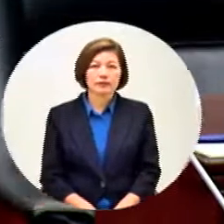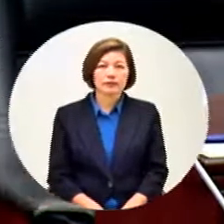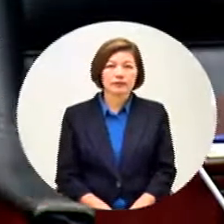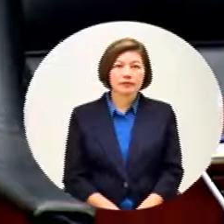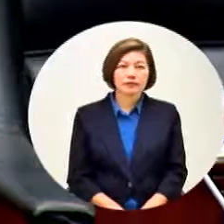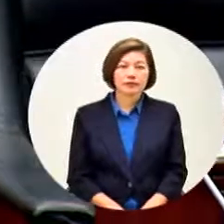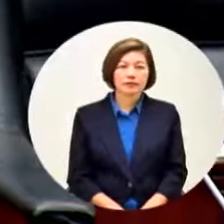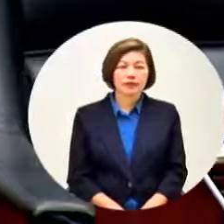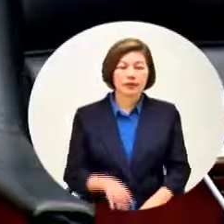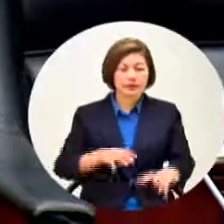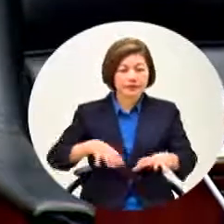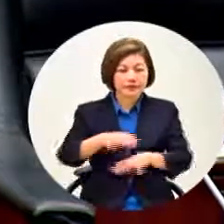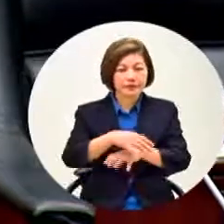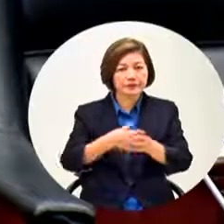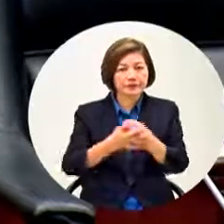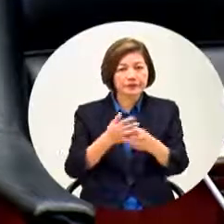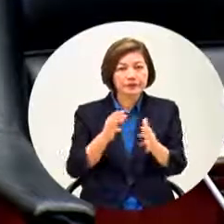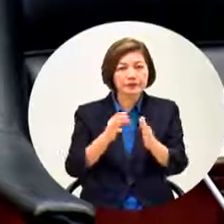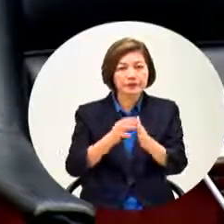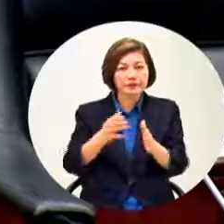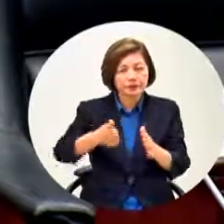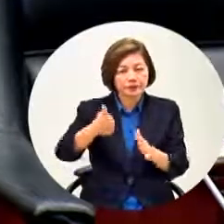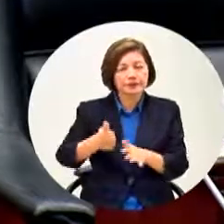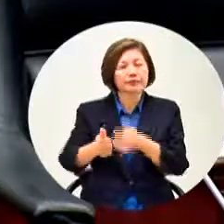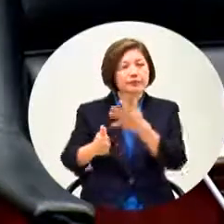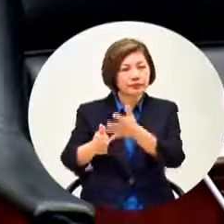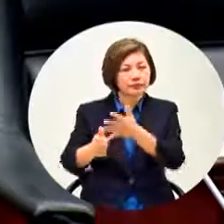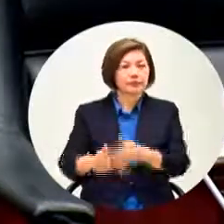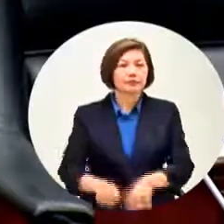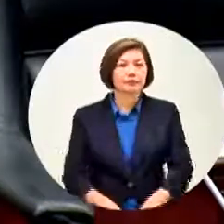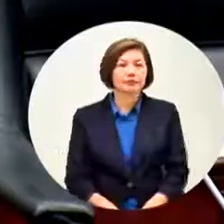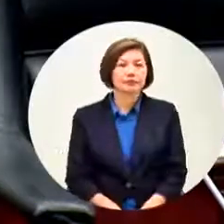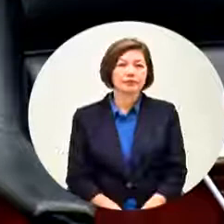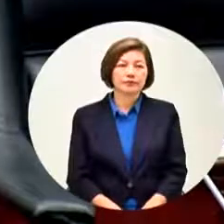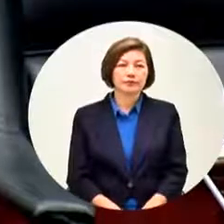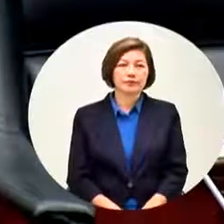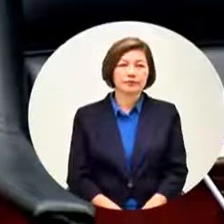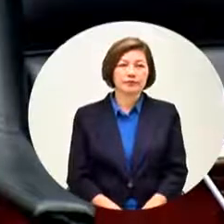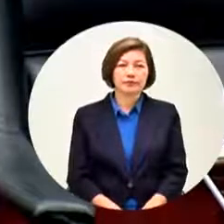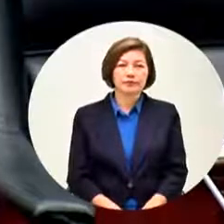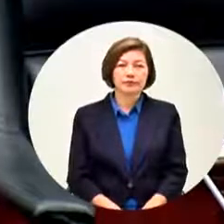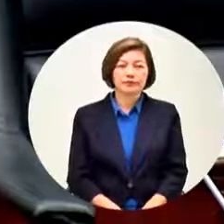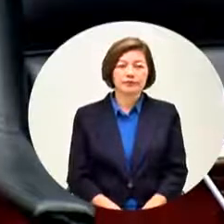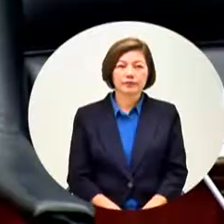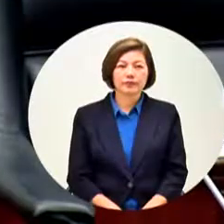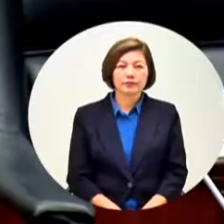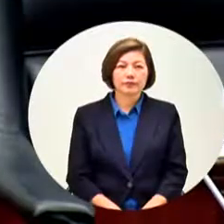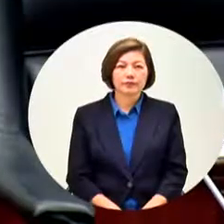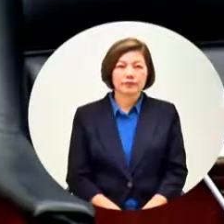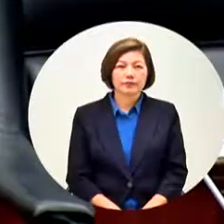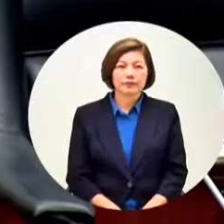环保局长哦、喔，来我请教你哦、喔。安尼，